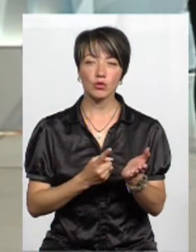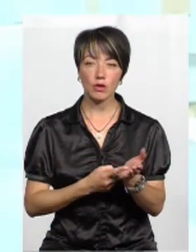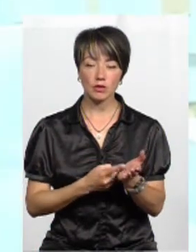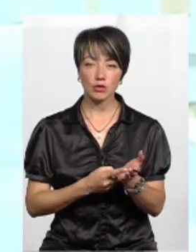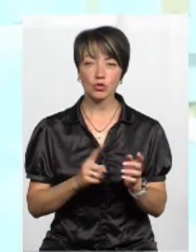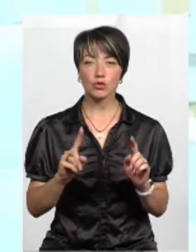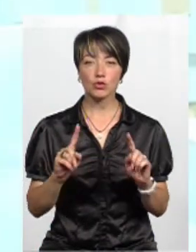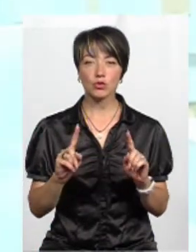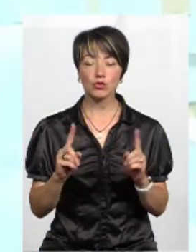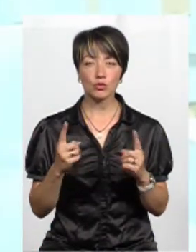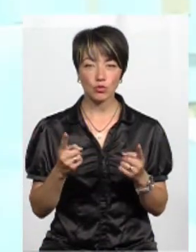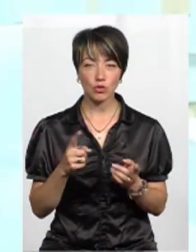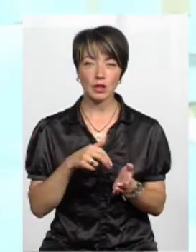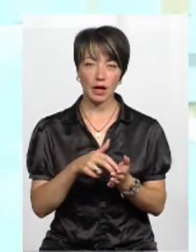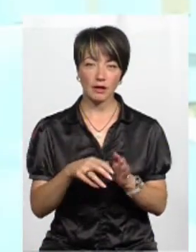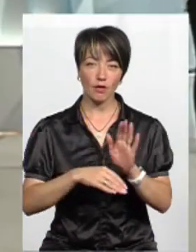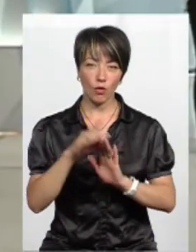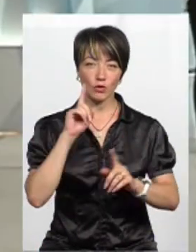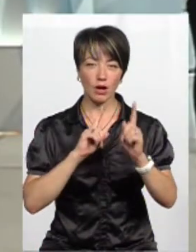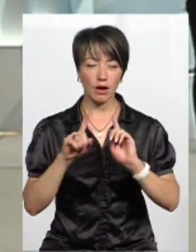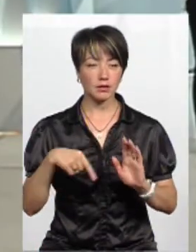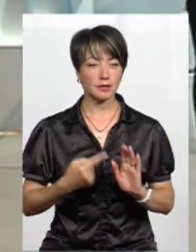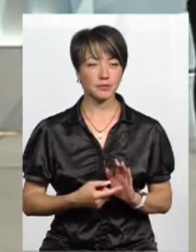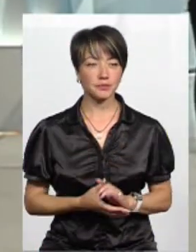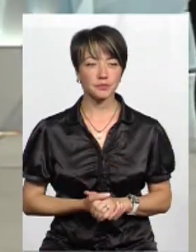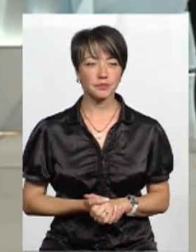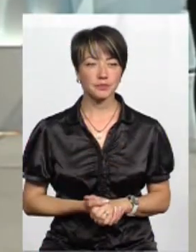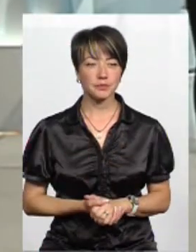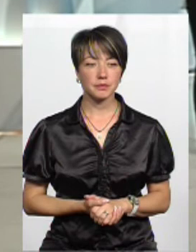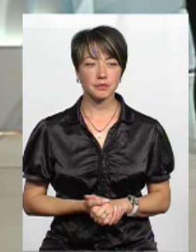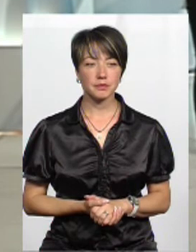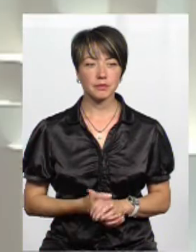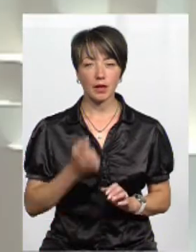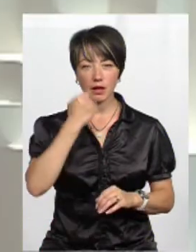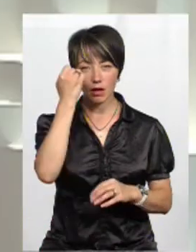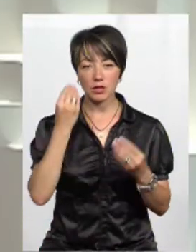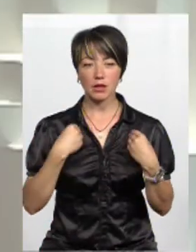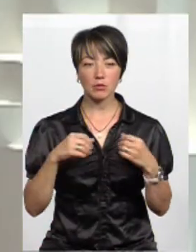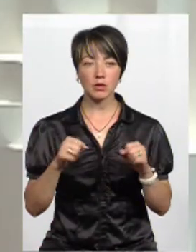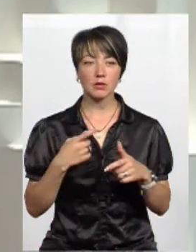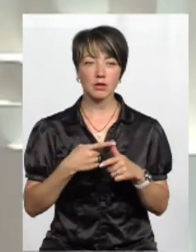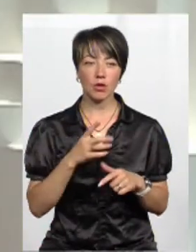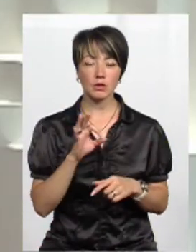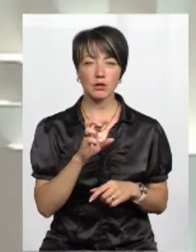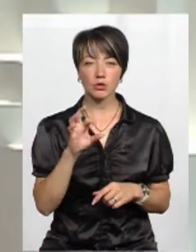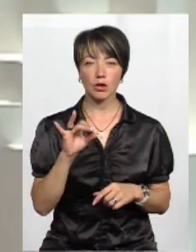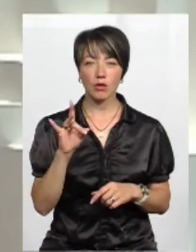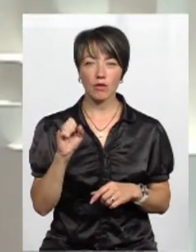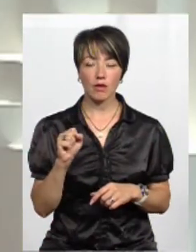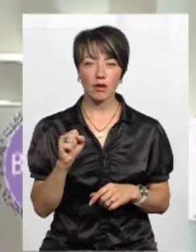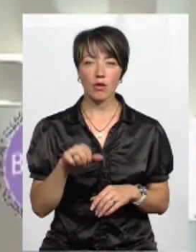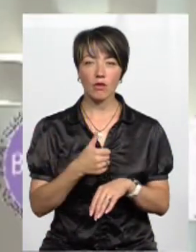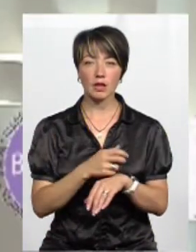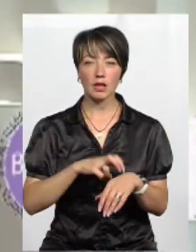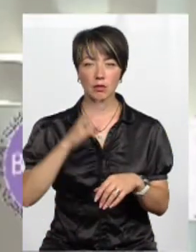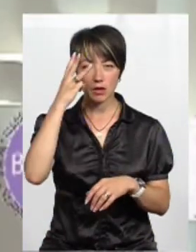для аргументації того, чого ви йдете у Верховну Раду. Прошу. Дякую за надану можливість. Мене звати Оксана Бочкарьова, я